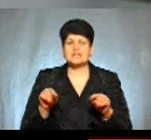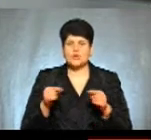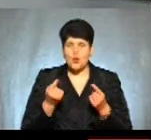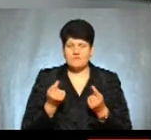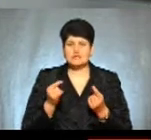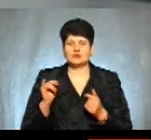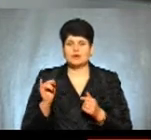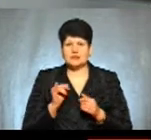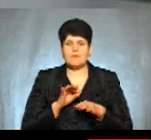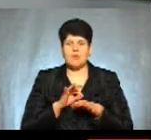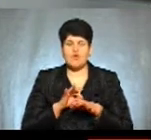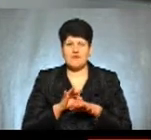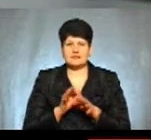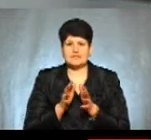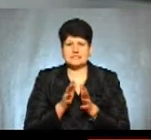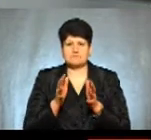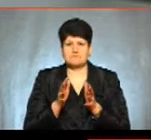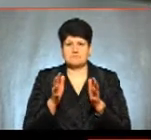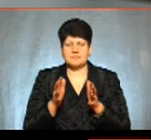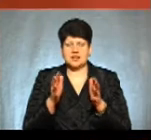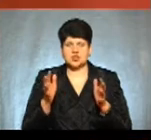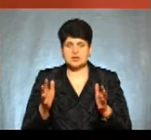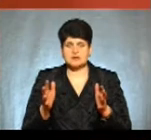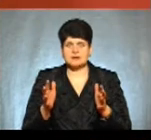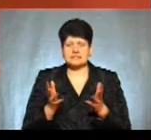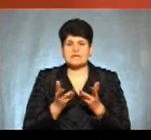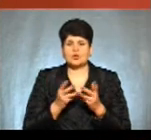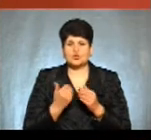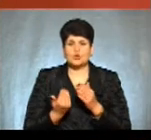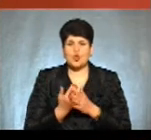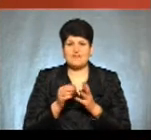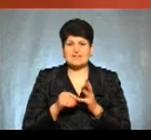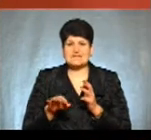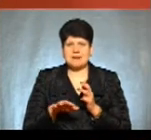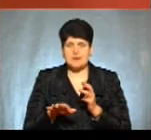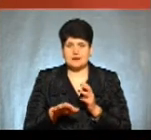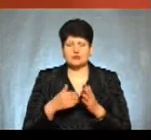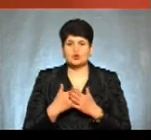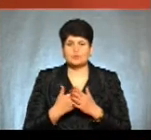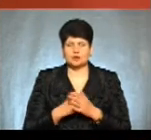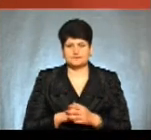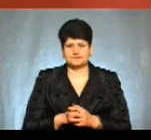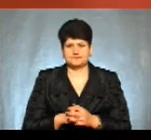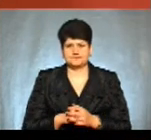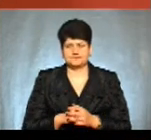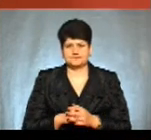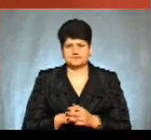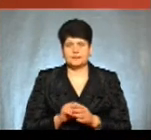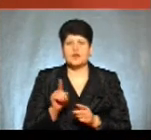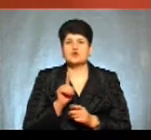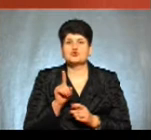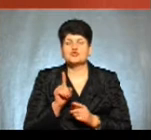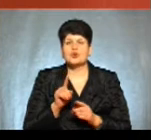і проведено збільшення лісистості за рахунок нових земель. Тобто, що